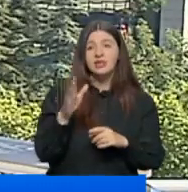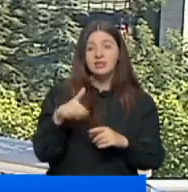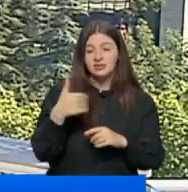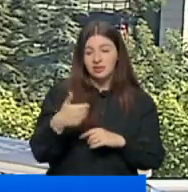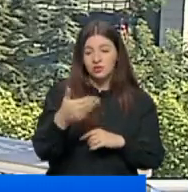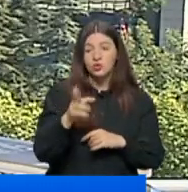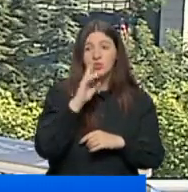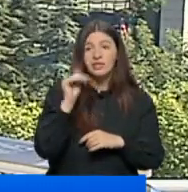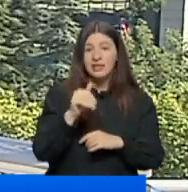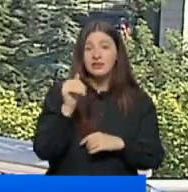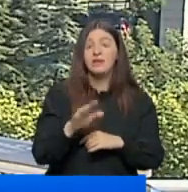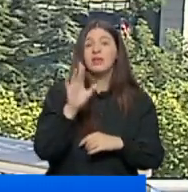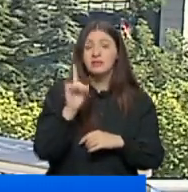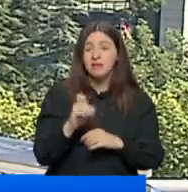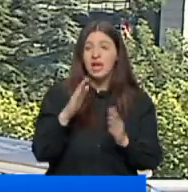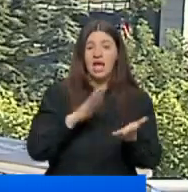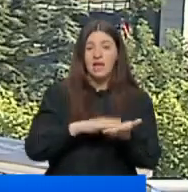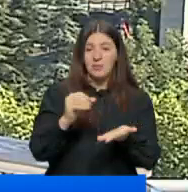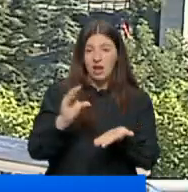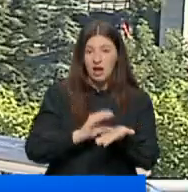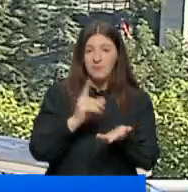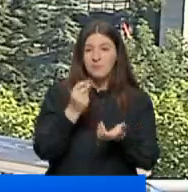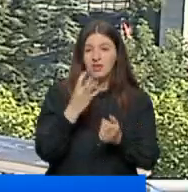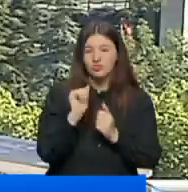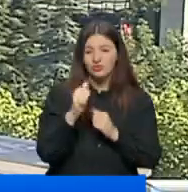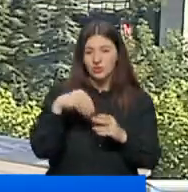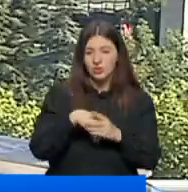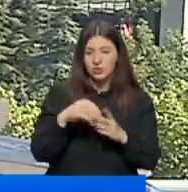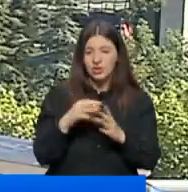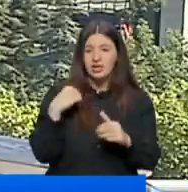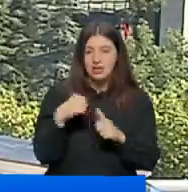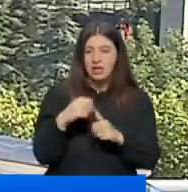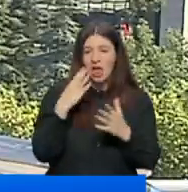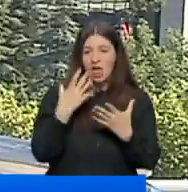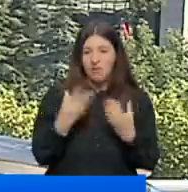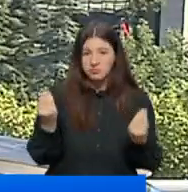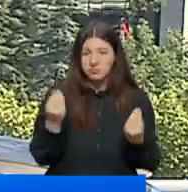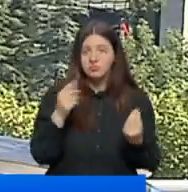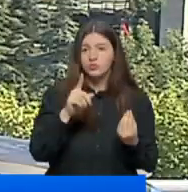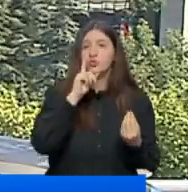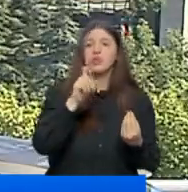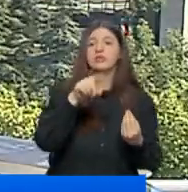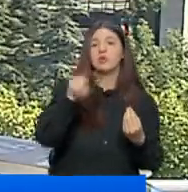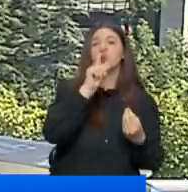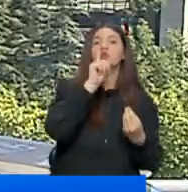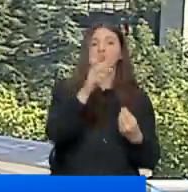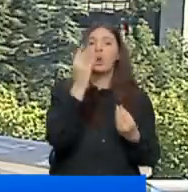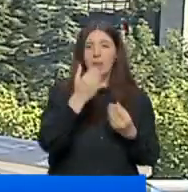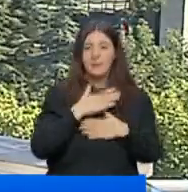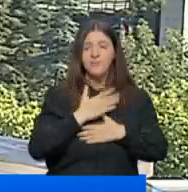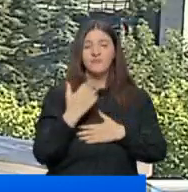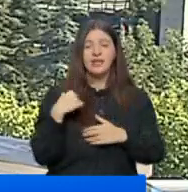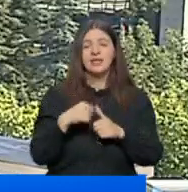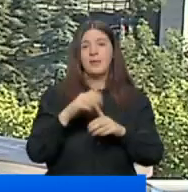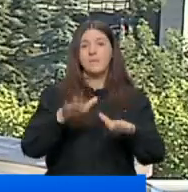sonu gelir mi gelmez mi? Yoksa elimize geçen para birkaç gün içinde yine eriyip biter mi? Bu soruyu sizlere sormuş olayım. Ve